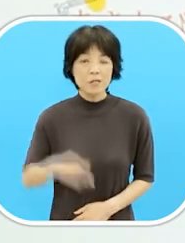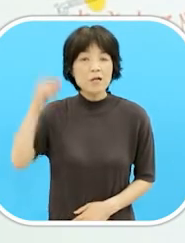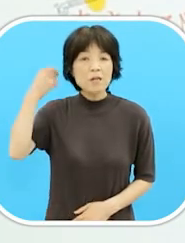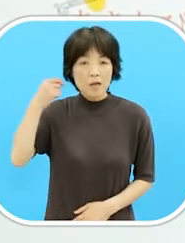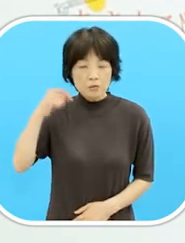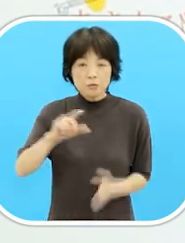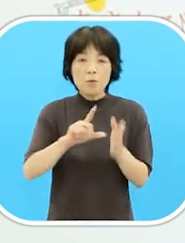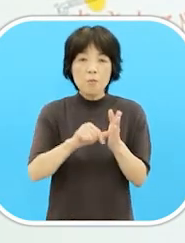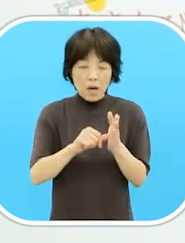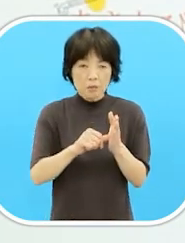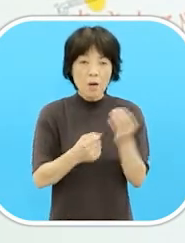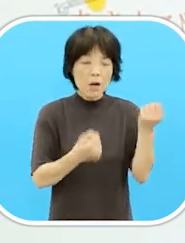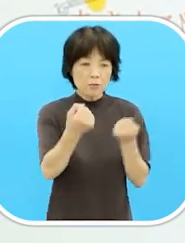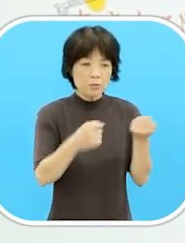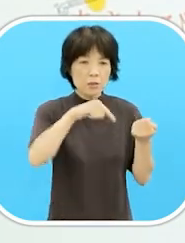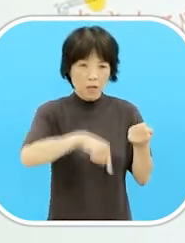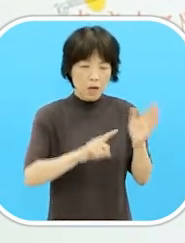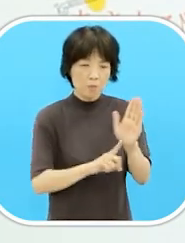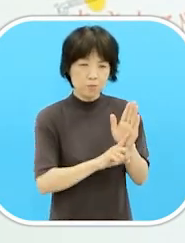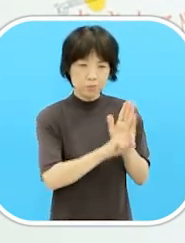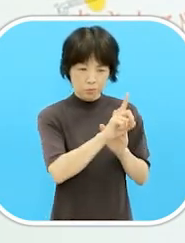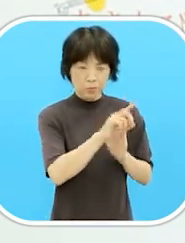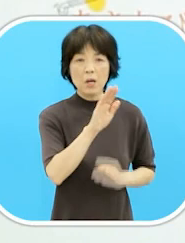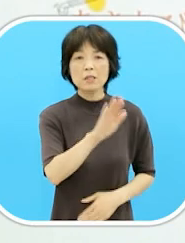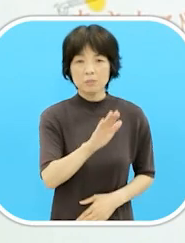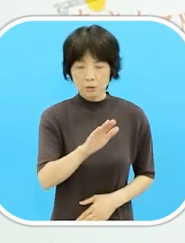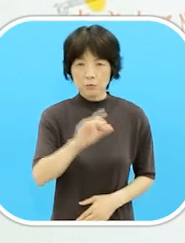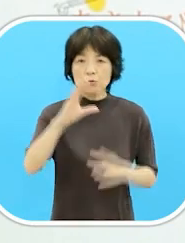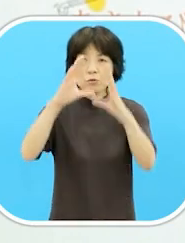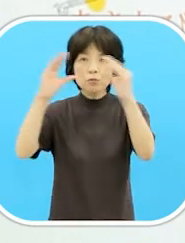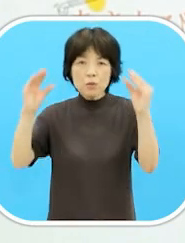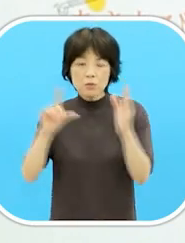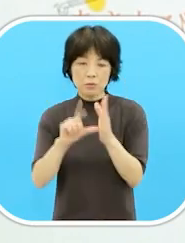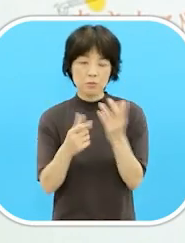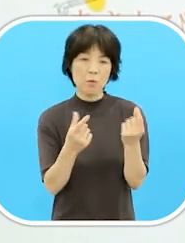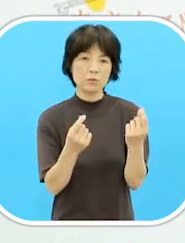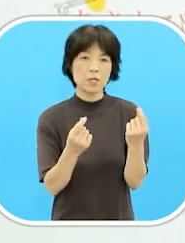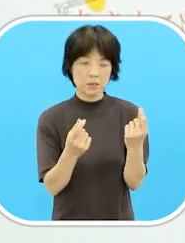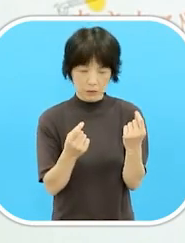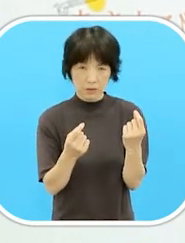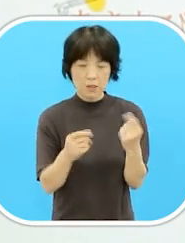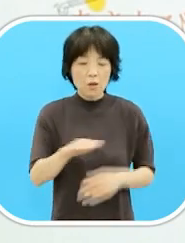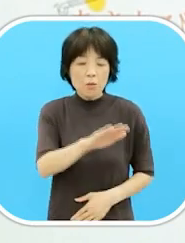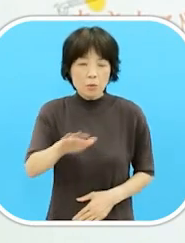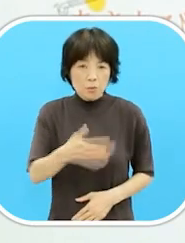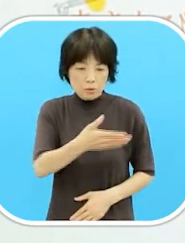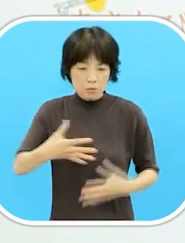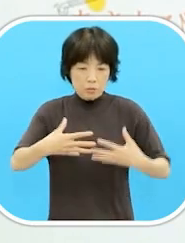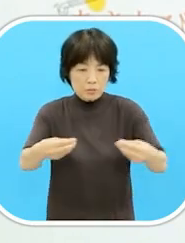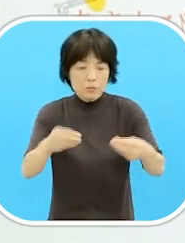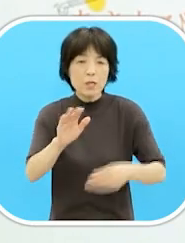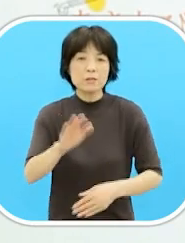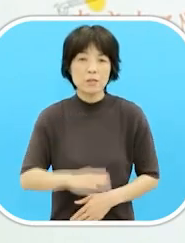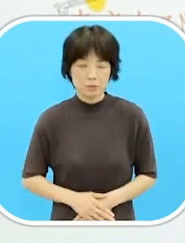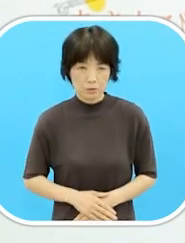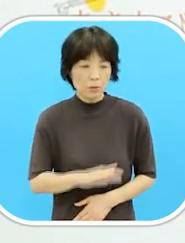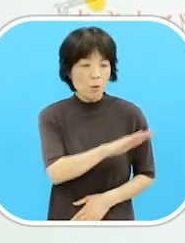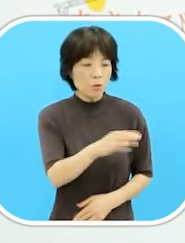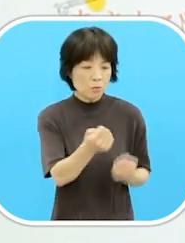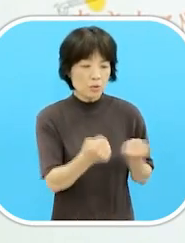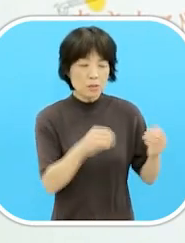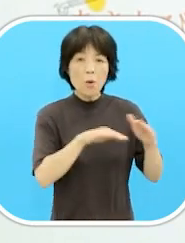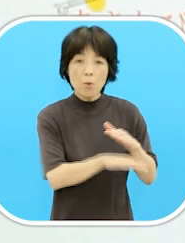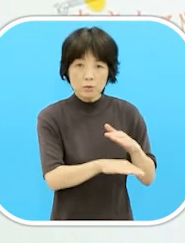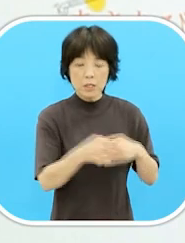夏は曇っていても車内の温度はすぐに上がり、子どもは脱水症状になります。子供を車内に残したま